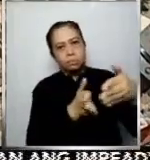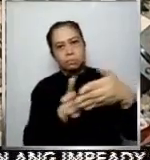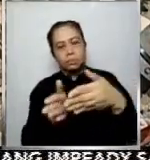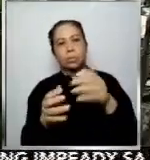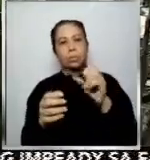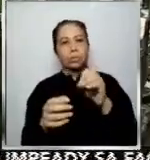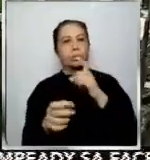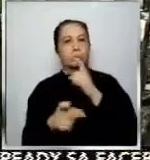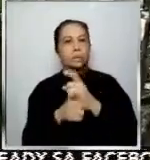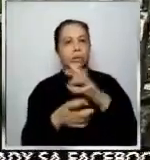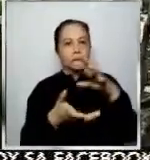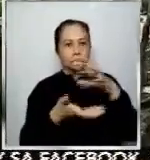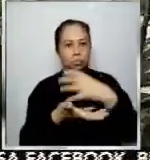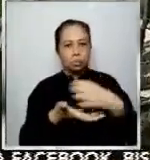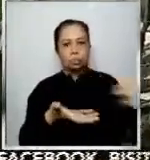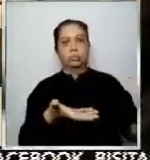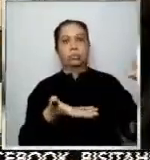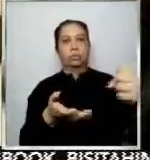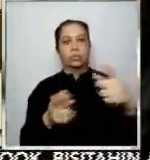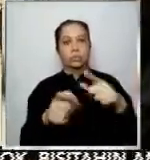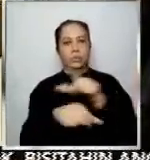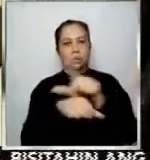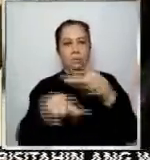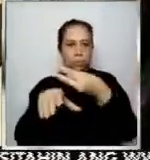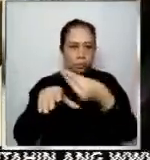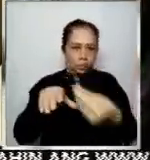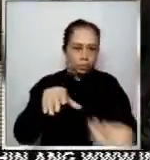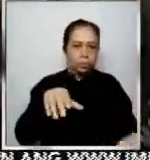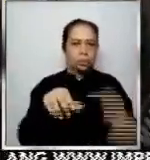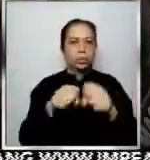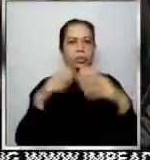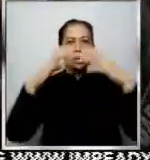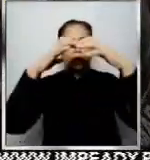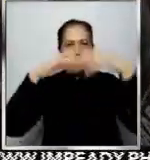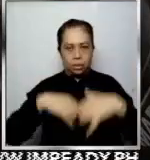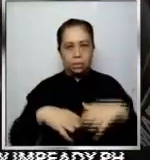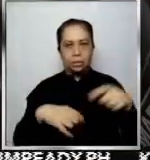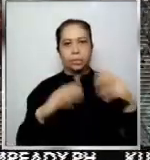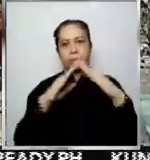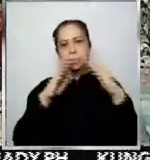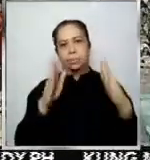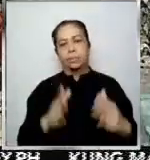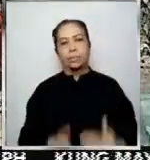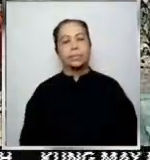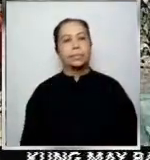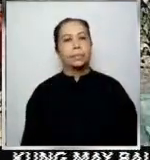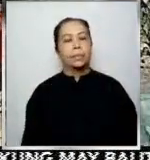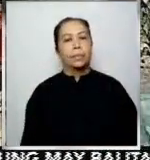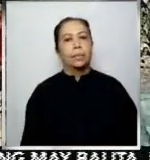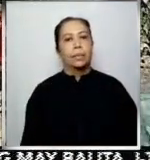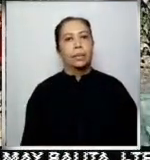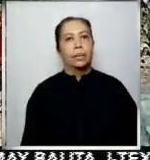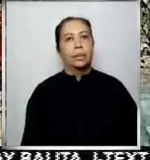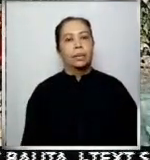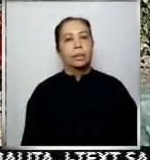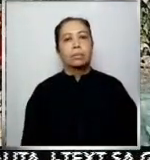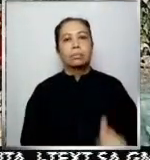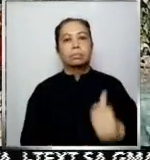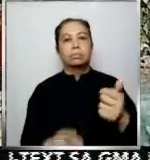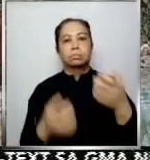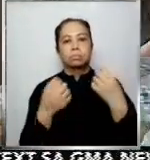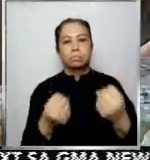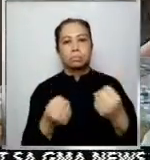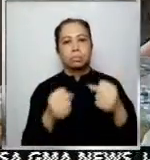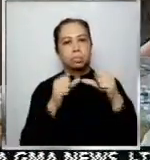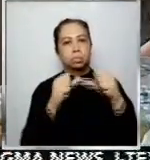niya yung lupa sa ilalim, kaya nag-collapse po ang structure na yan na 3-story. Bukod sa malakas at tuloy-tuloy na